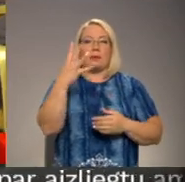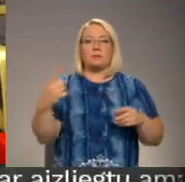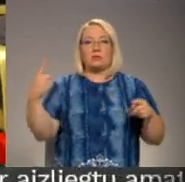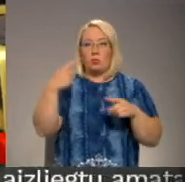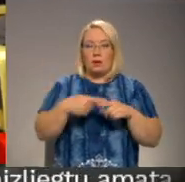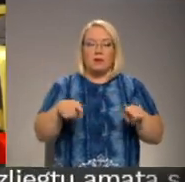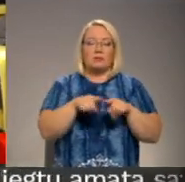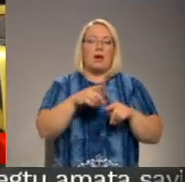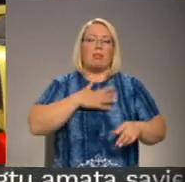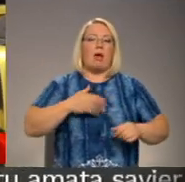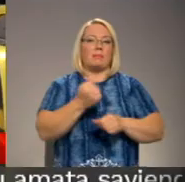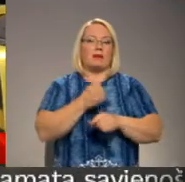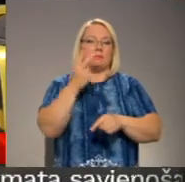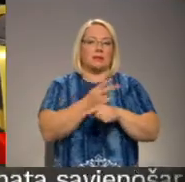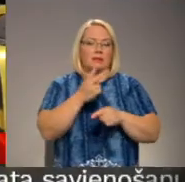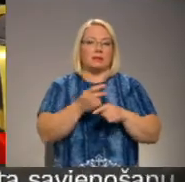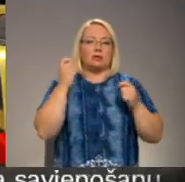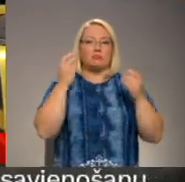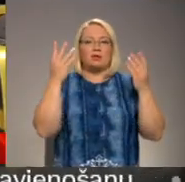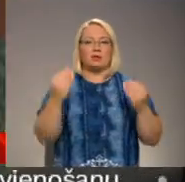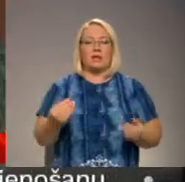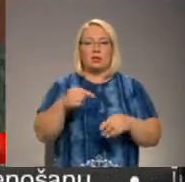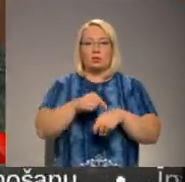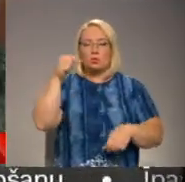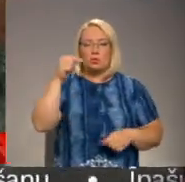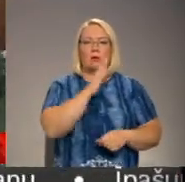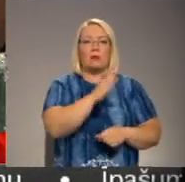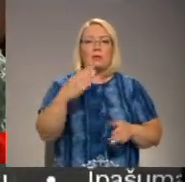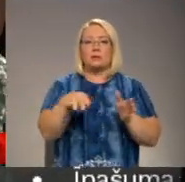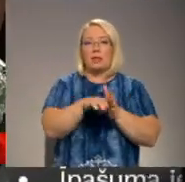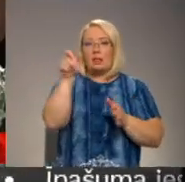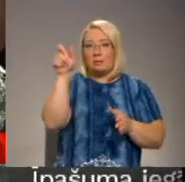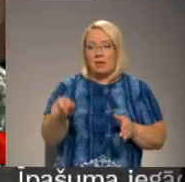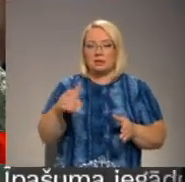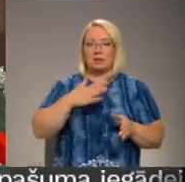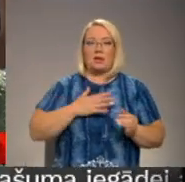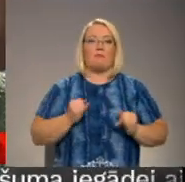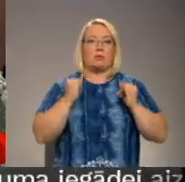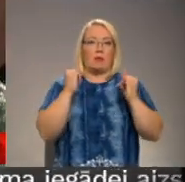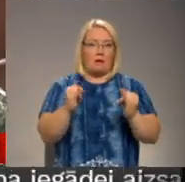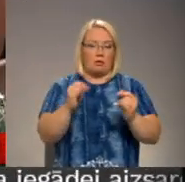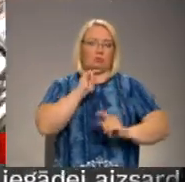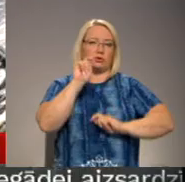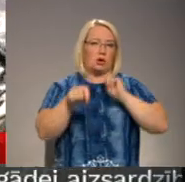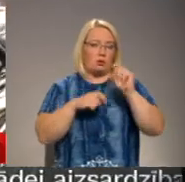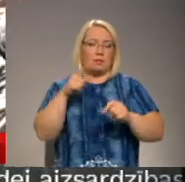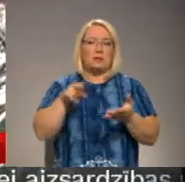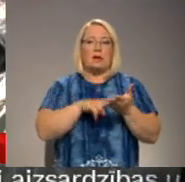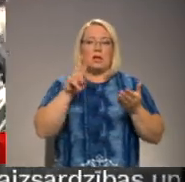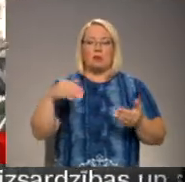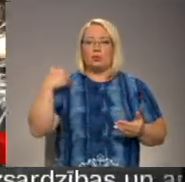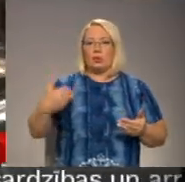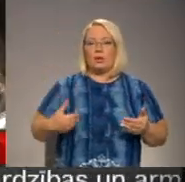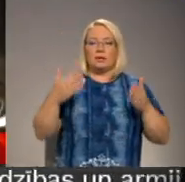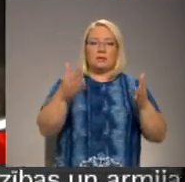arī labdarības skrējiens dzimšanas dienas noskaņās, kur katrs dalībnieks nāk ar savu dāvanu – ziedojumu, kas ļaus Kuldīgas